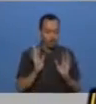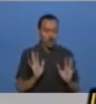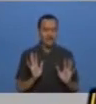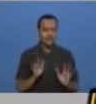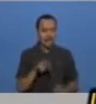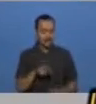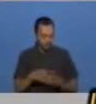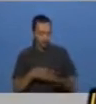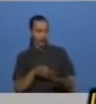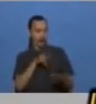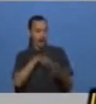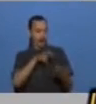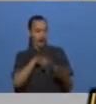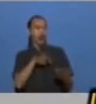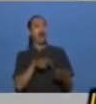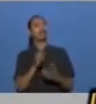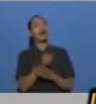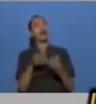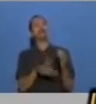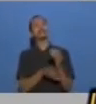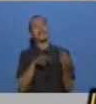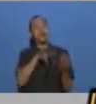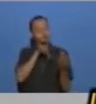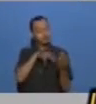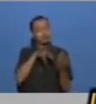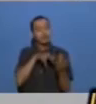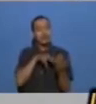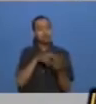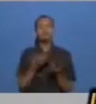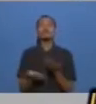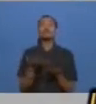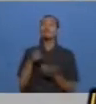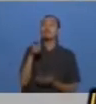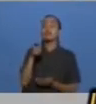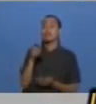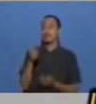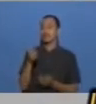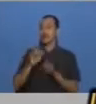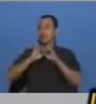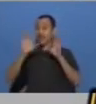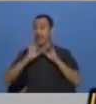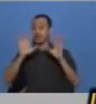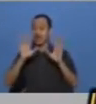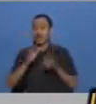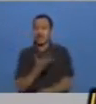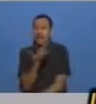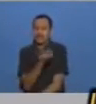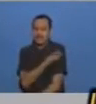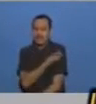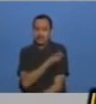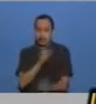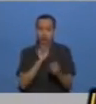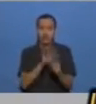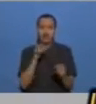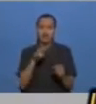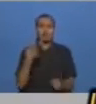ini yang membahayakan ini. Boleh nggak Bu diberitahukan kembali kepada masyarakat, seberapa penting vaksin itu untuk pandemi COVID-19 saat